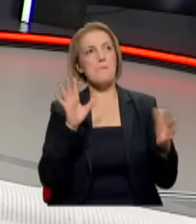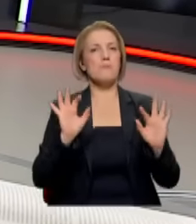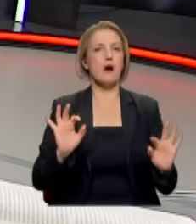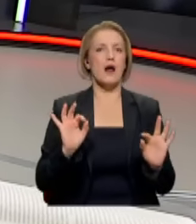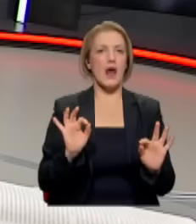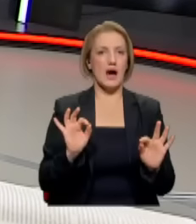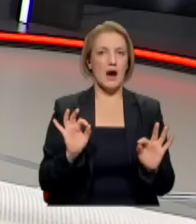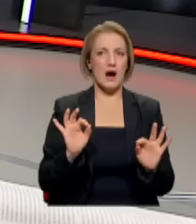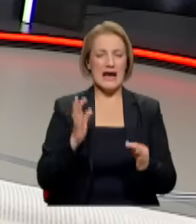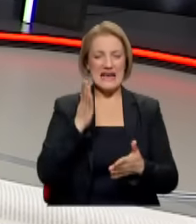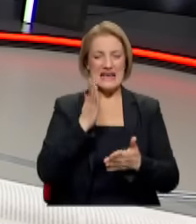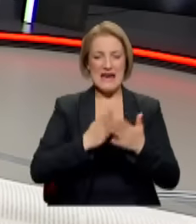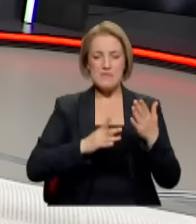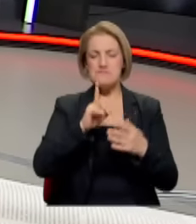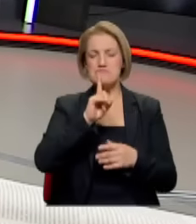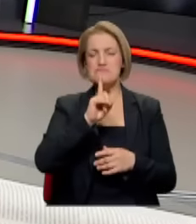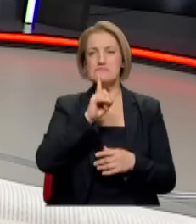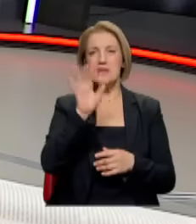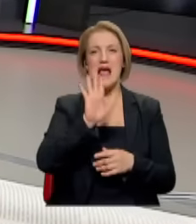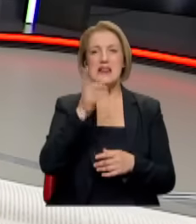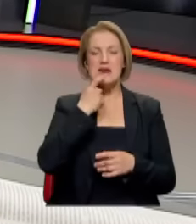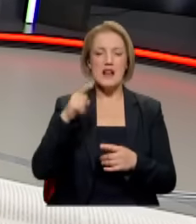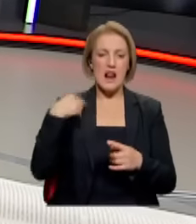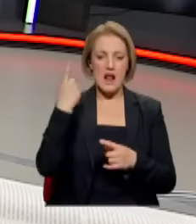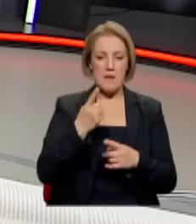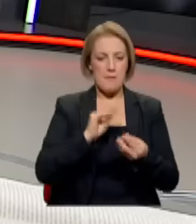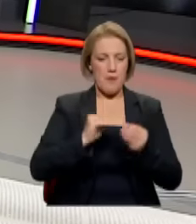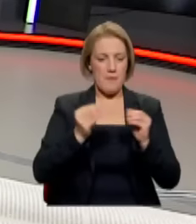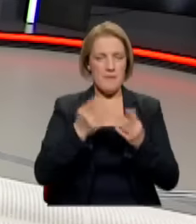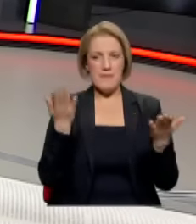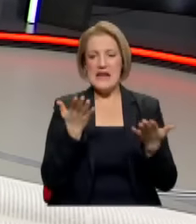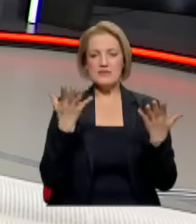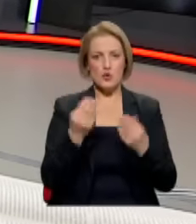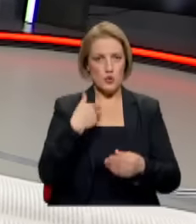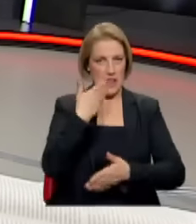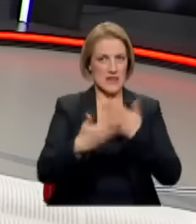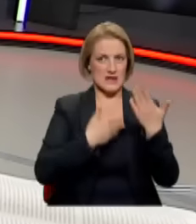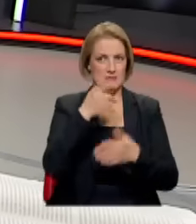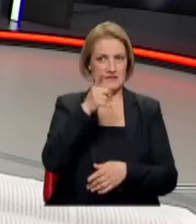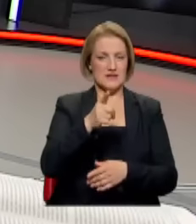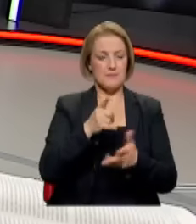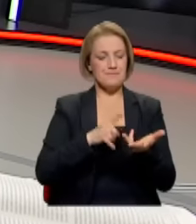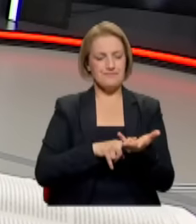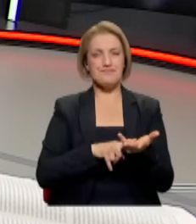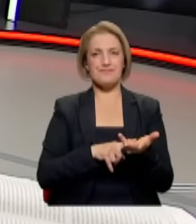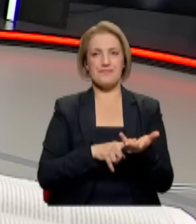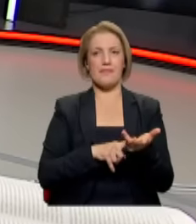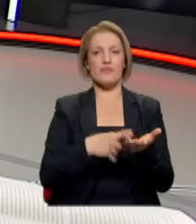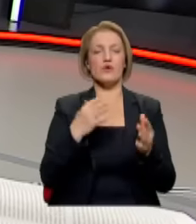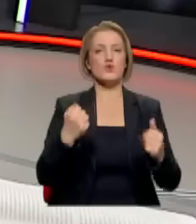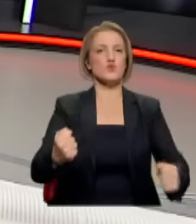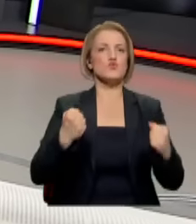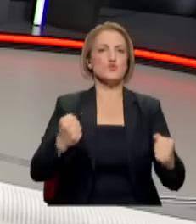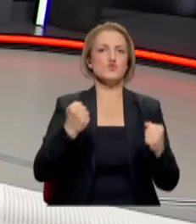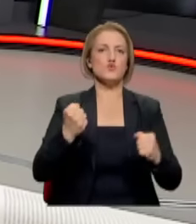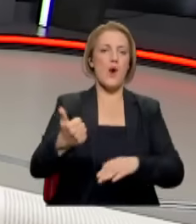böyle yarım asırlık meselelerin halli bir defa nasıl olur anlatayım size bir defa güçlü bir iktidar